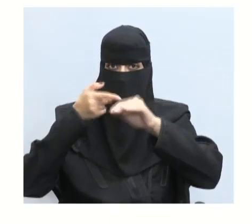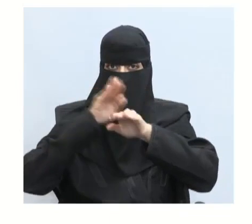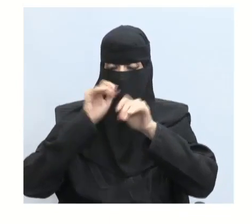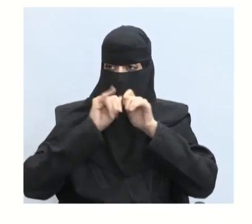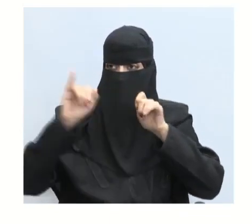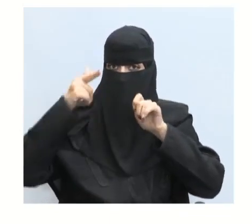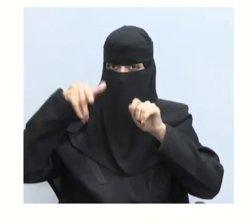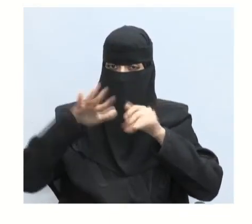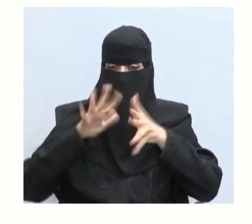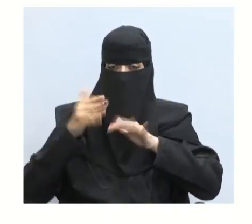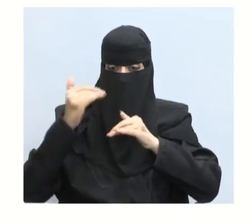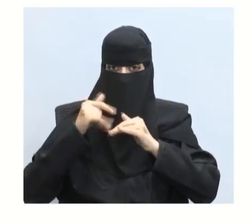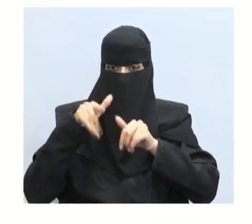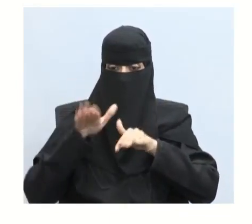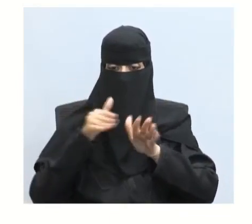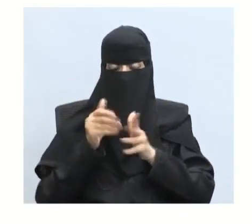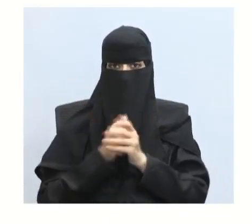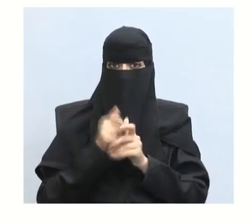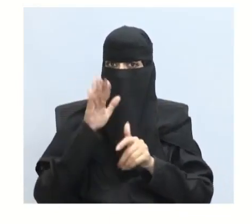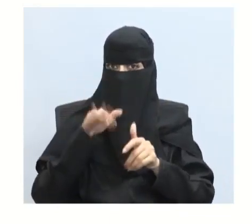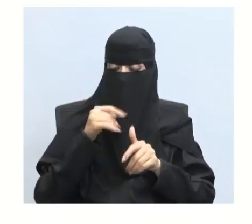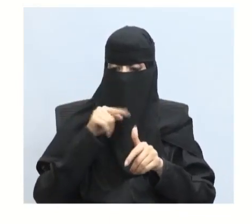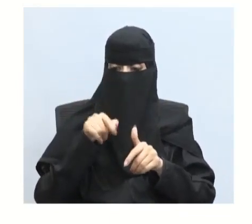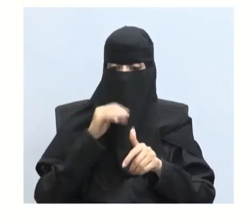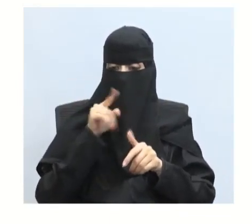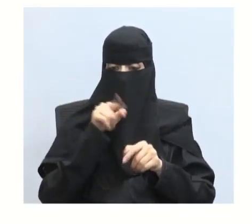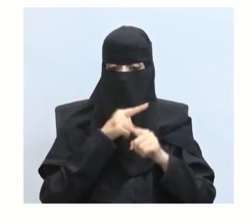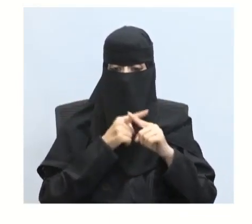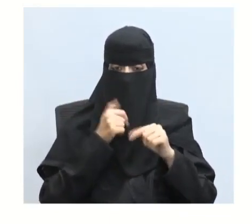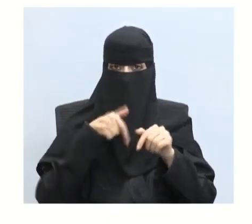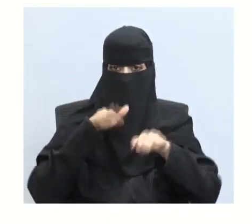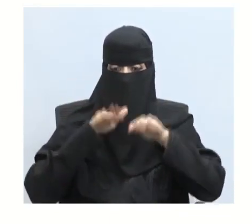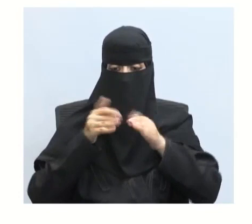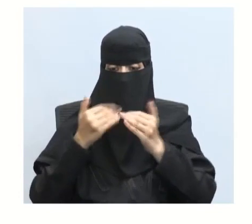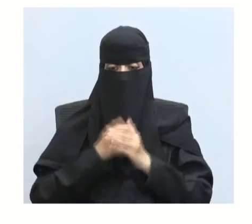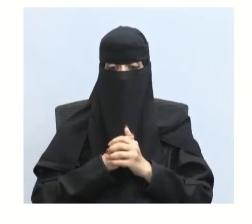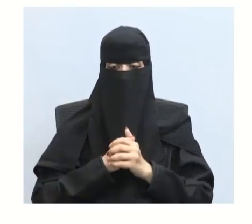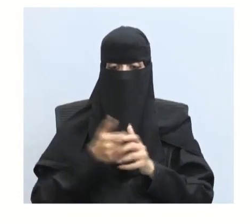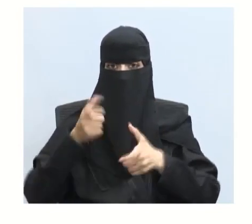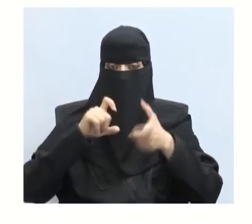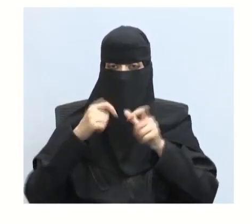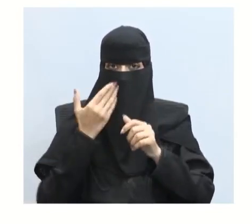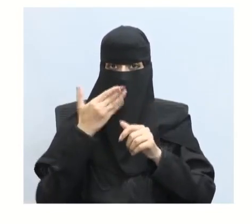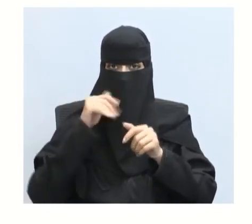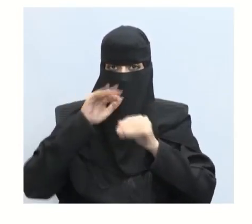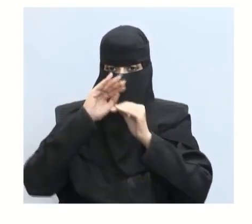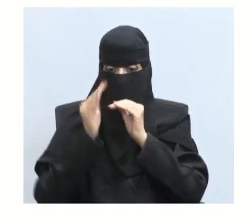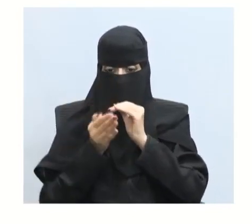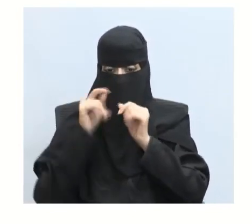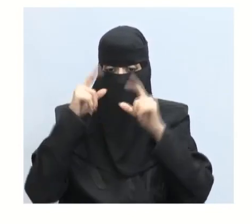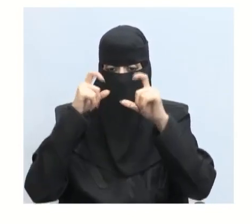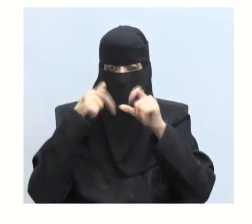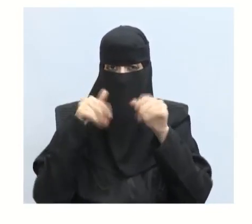بعد اقل من البعد البؤري نعم الصوره تكون صوره معتدله تكون المرايا المحدبه